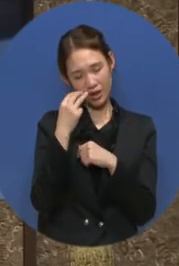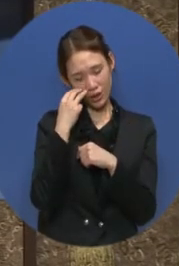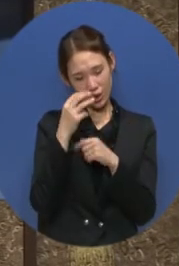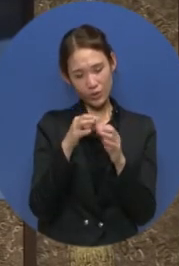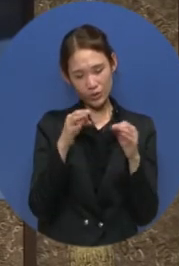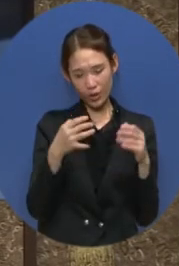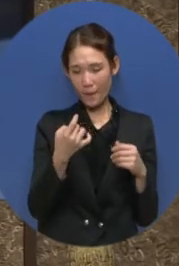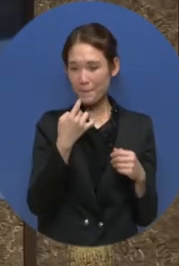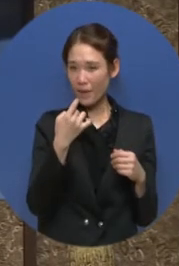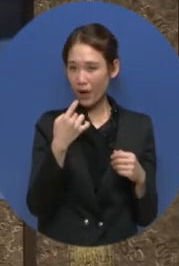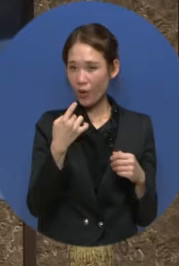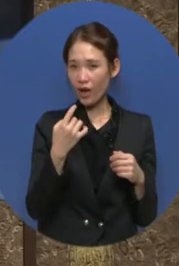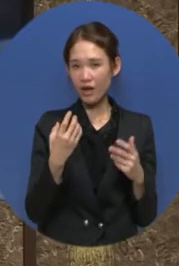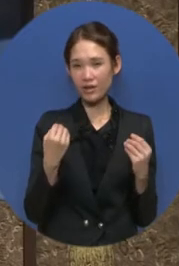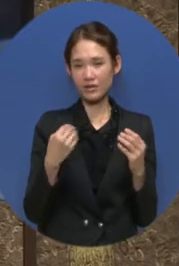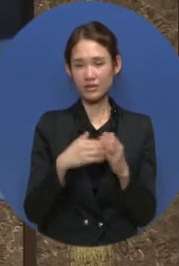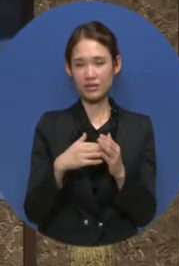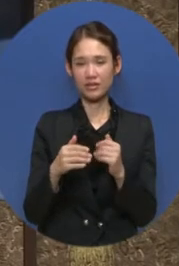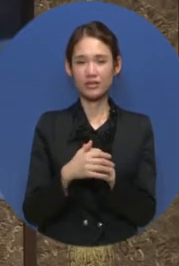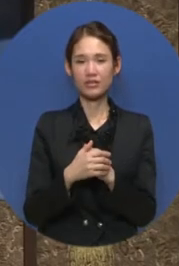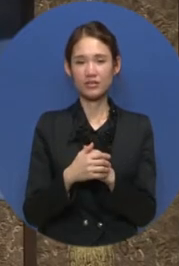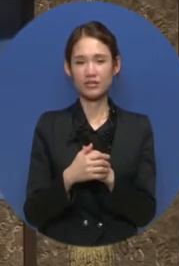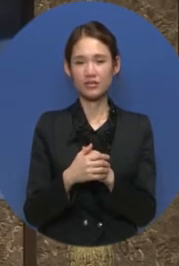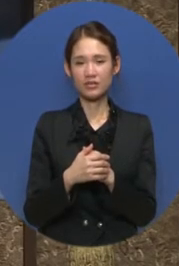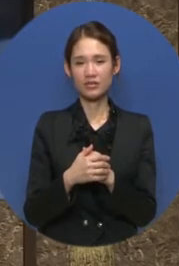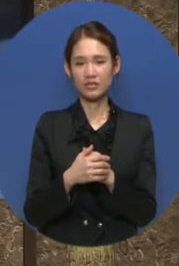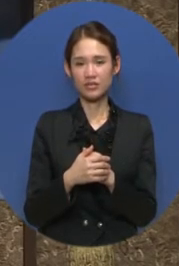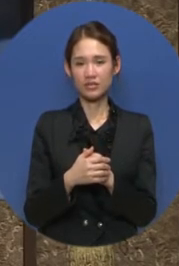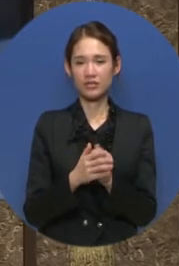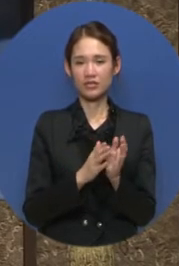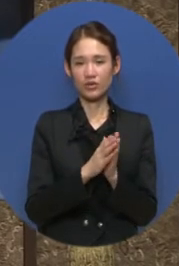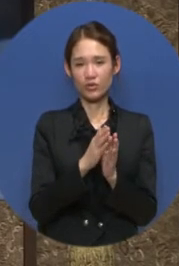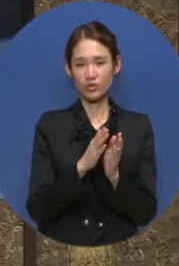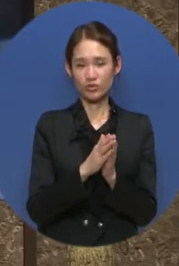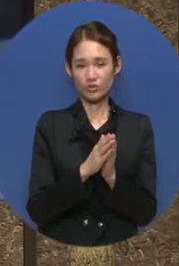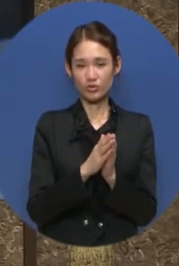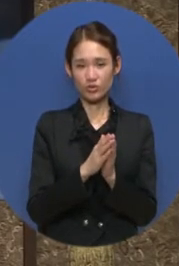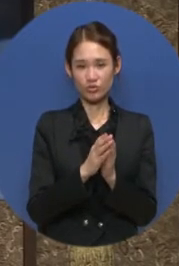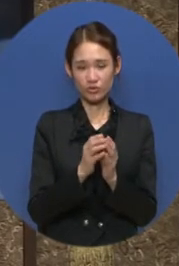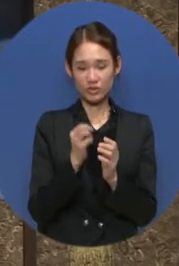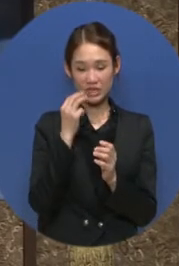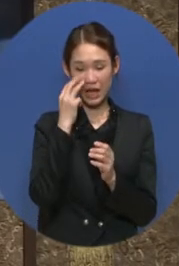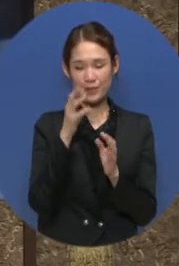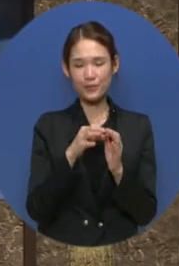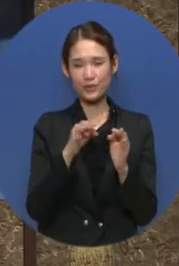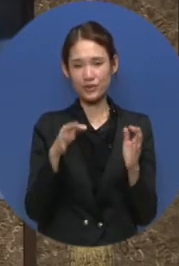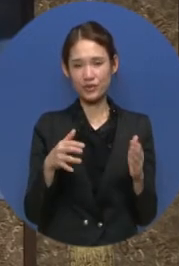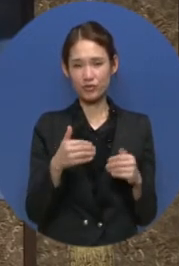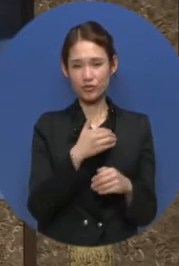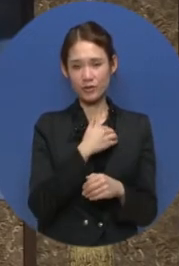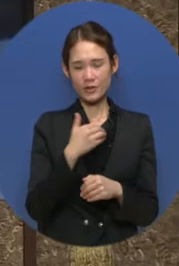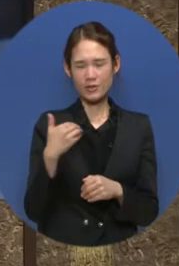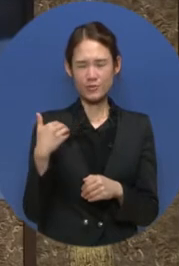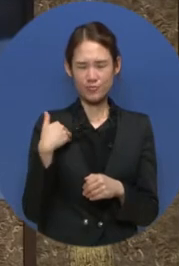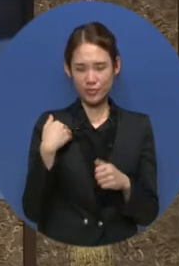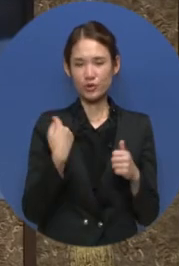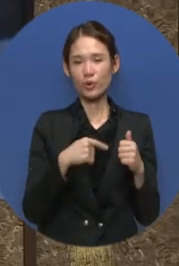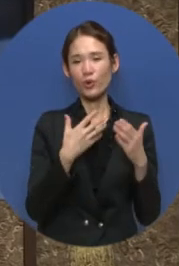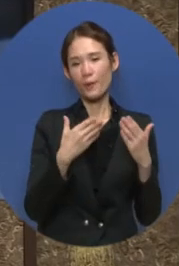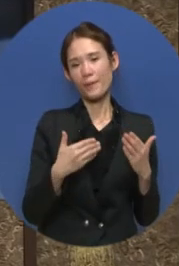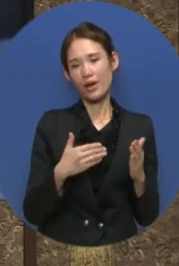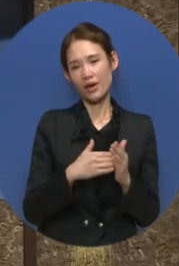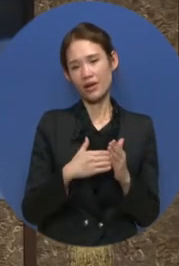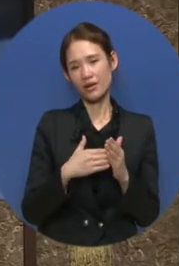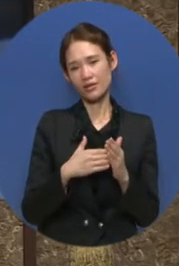배워가지고 오. 그래서 지금 비누학교에서 3개월 동안 천연 비누에 대한 교육을 충분히 받아서